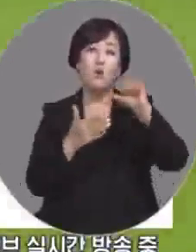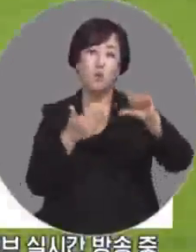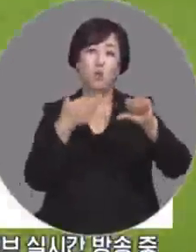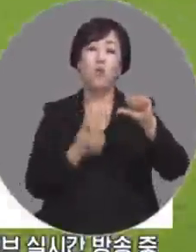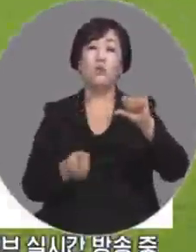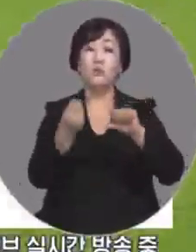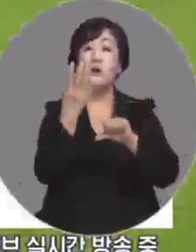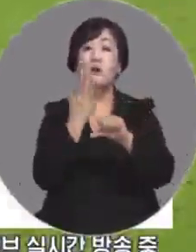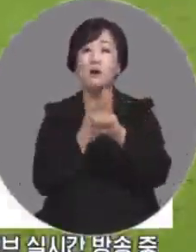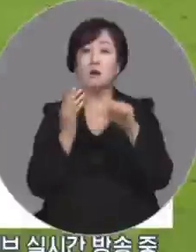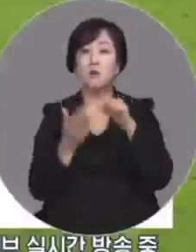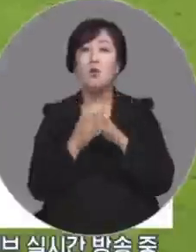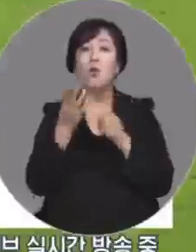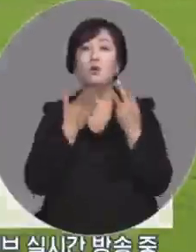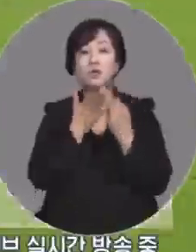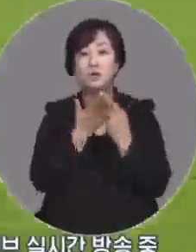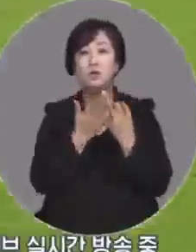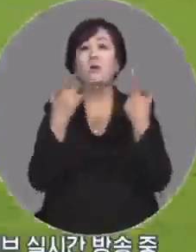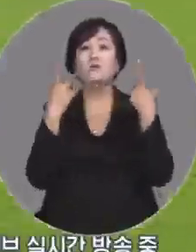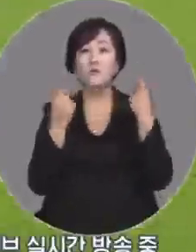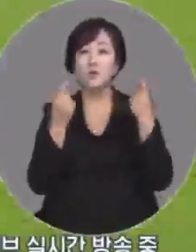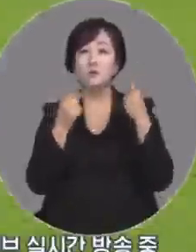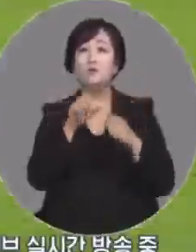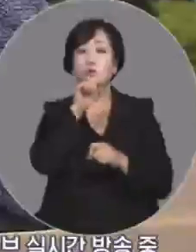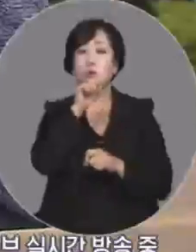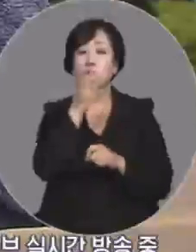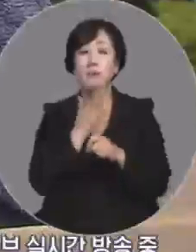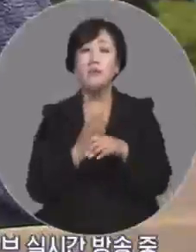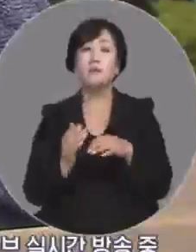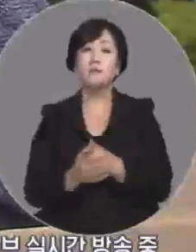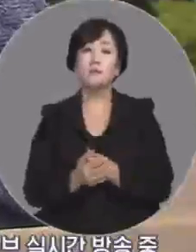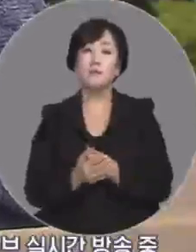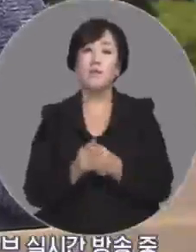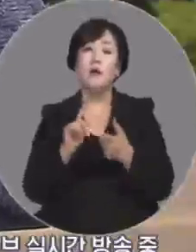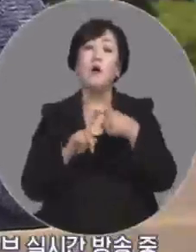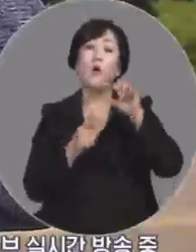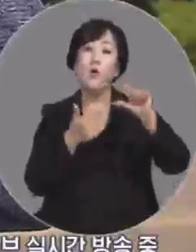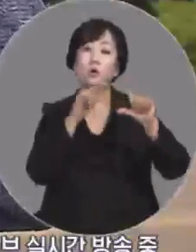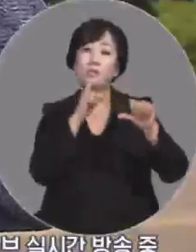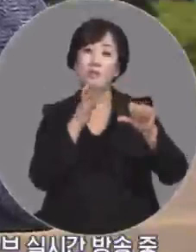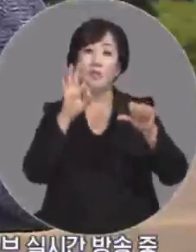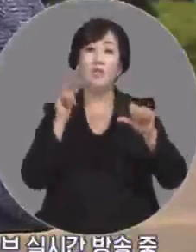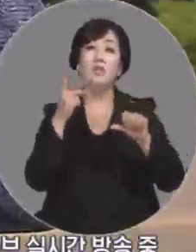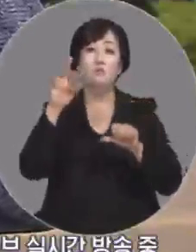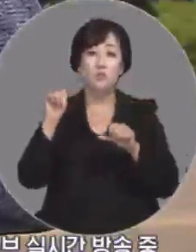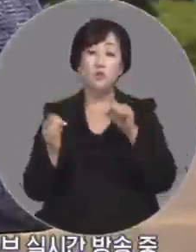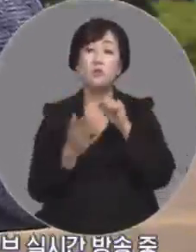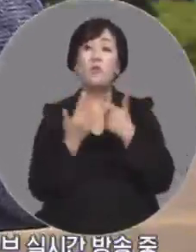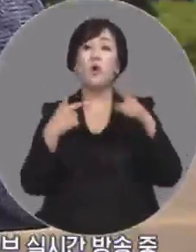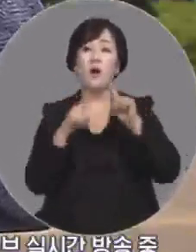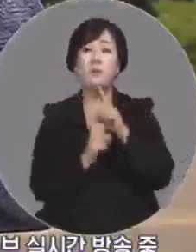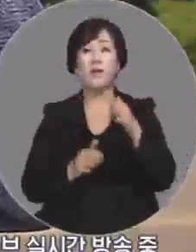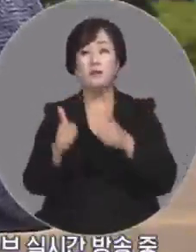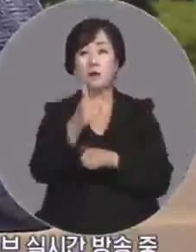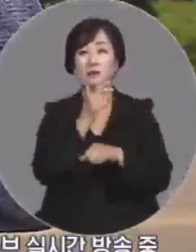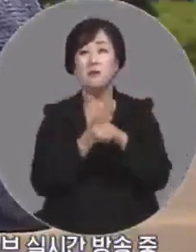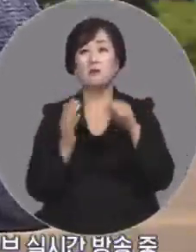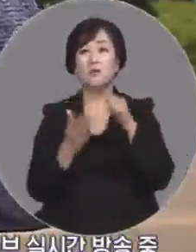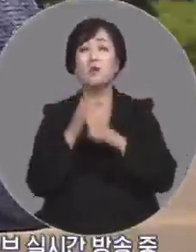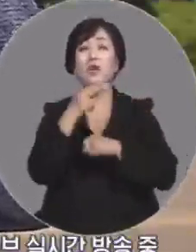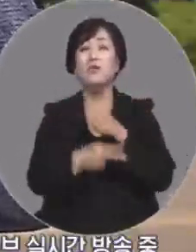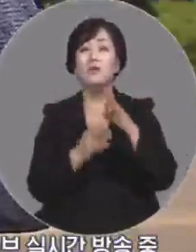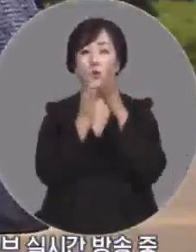거뒀고 제주와는 무승부를 기록했습니다. 5승 1무로 상승세를 타고 있는 울산은 2년